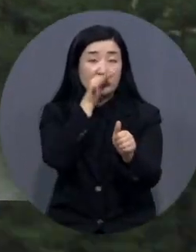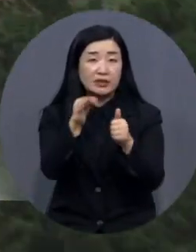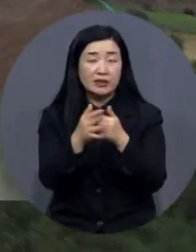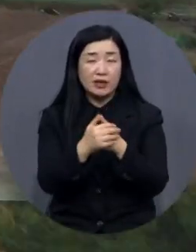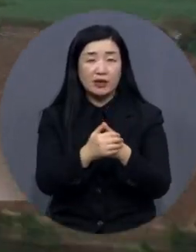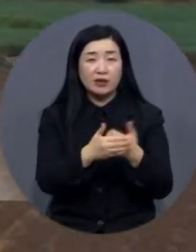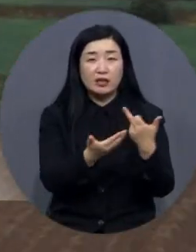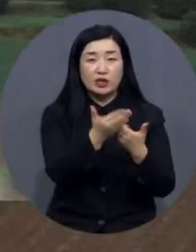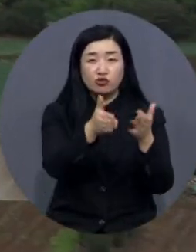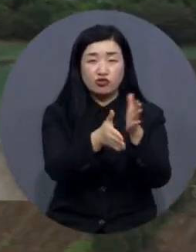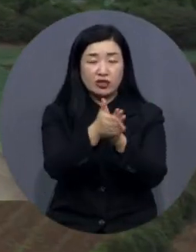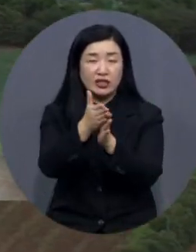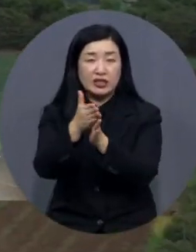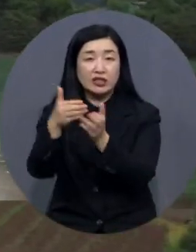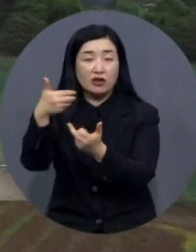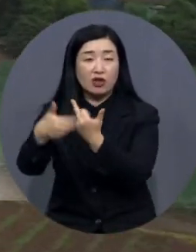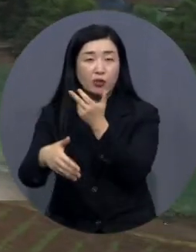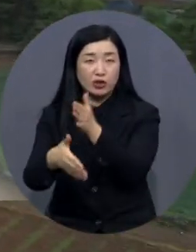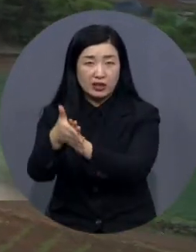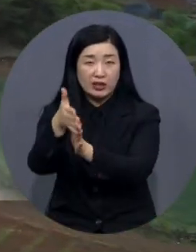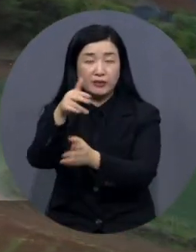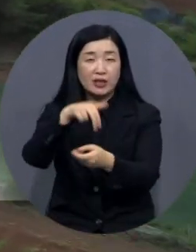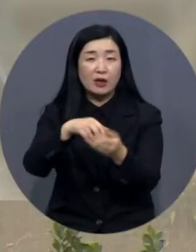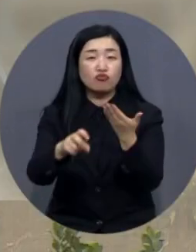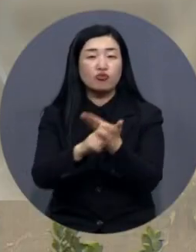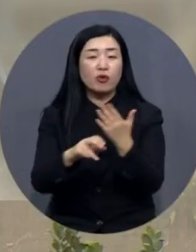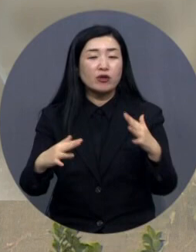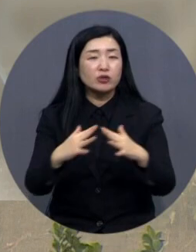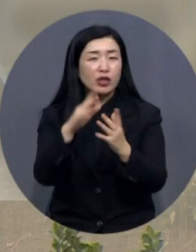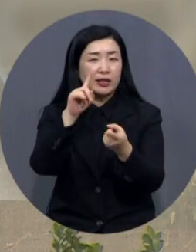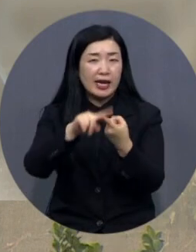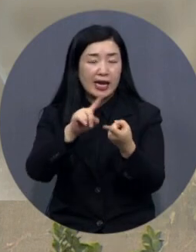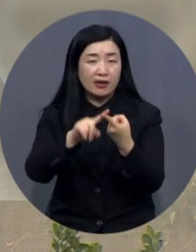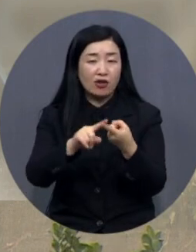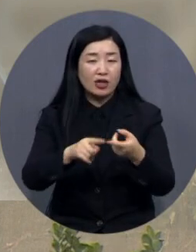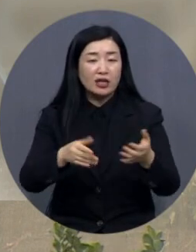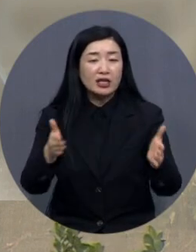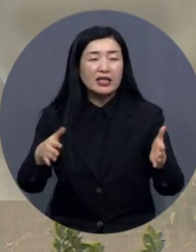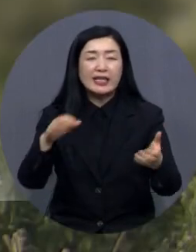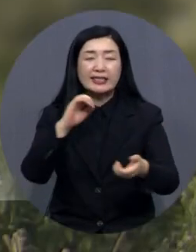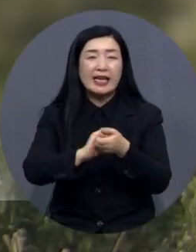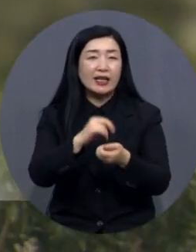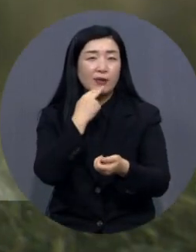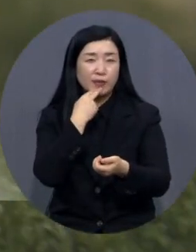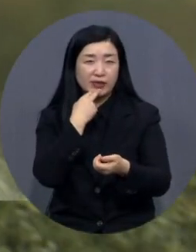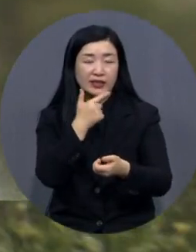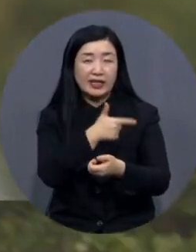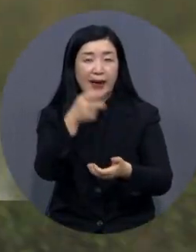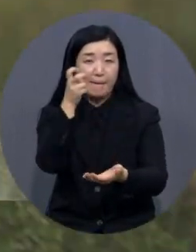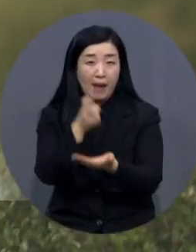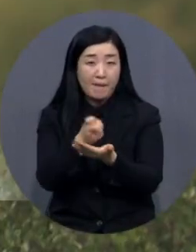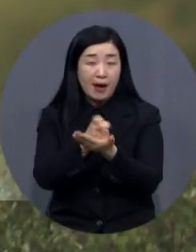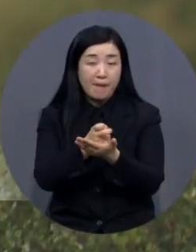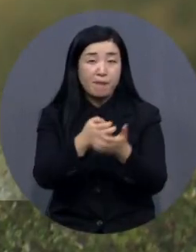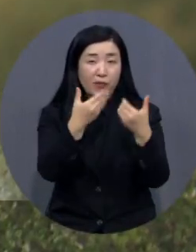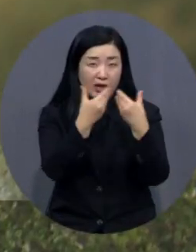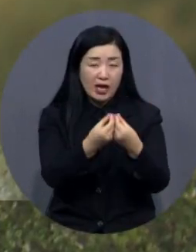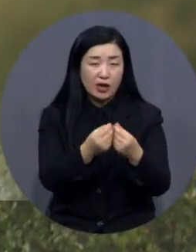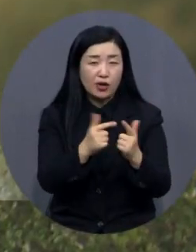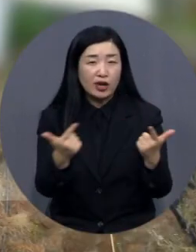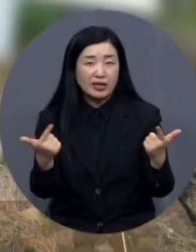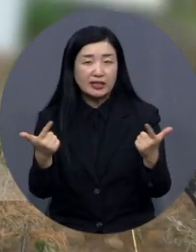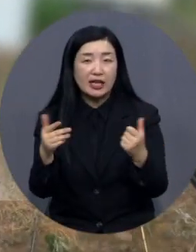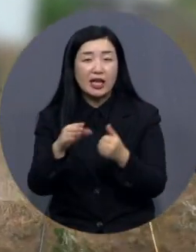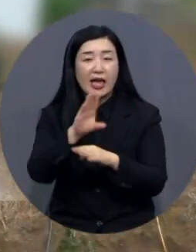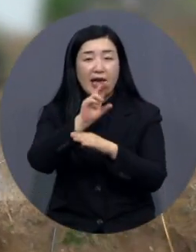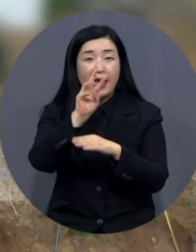소이포시는 불법 건축물에 대해 공소시효가 지나도 형사처벌할 수 있는 대법원 판례와 국토부 지침이 있다는 제주